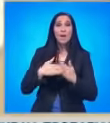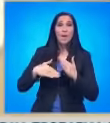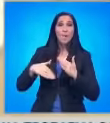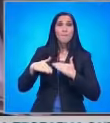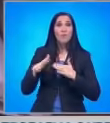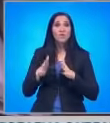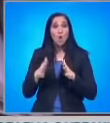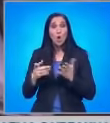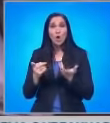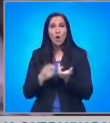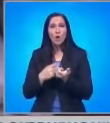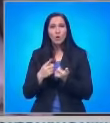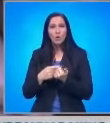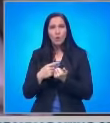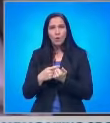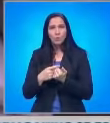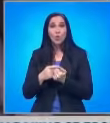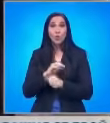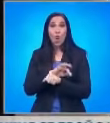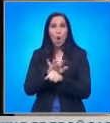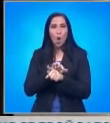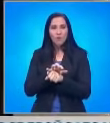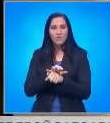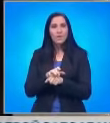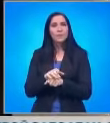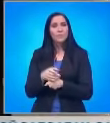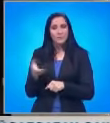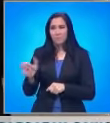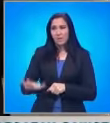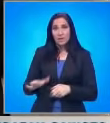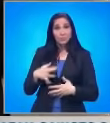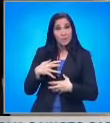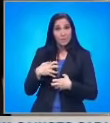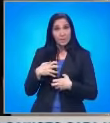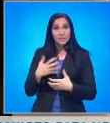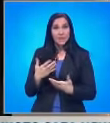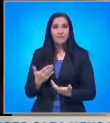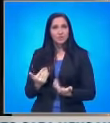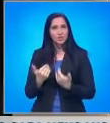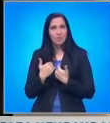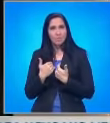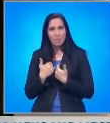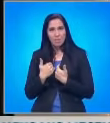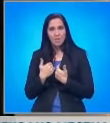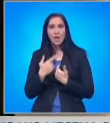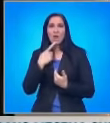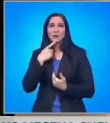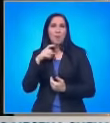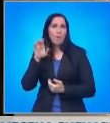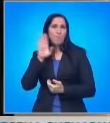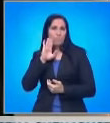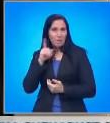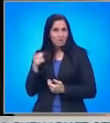повече хора, отколкото от COVID. То се притесняваше за мен и за баща